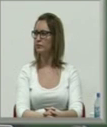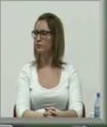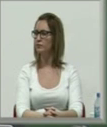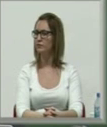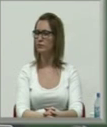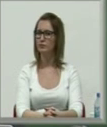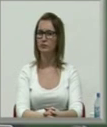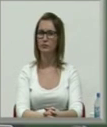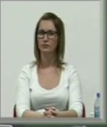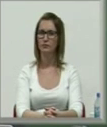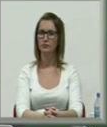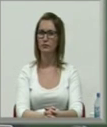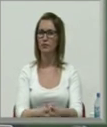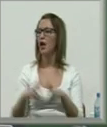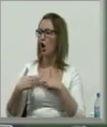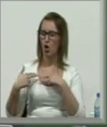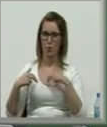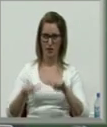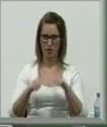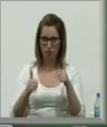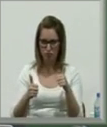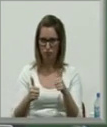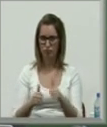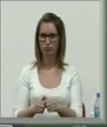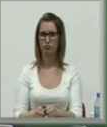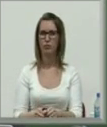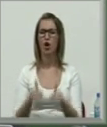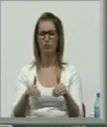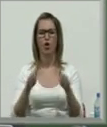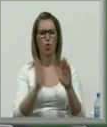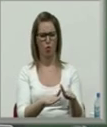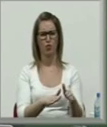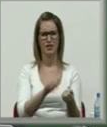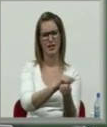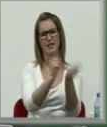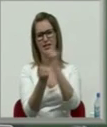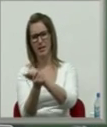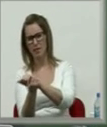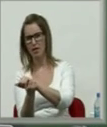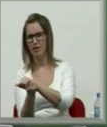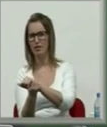imieniu Komisji Statutowej, aby dopuścić możliwość zamiany